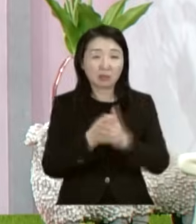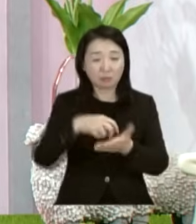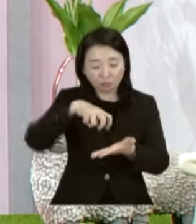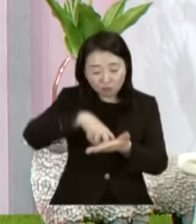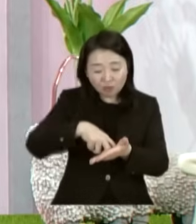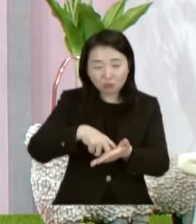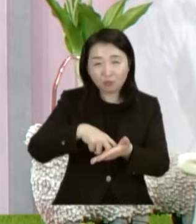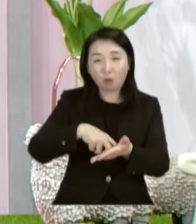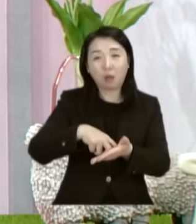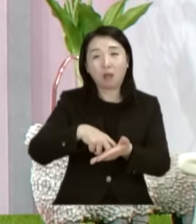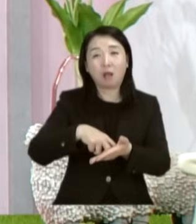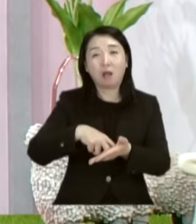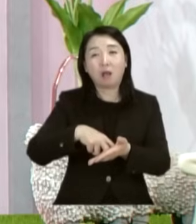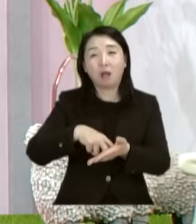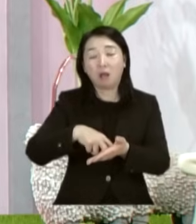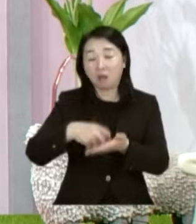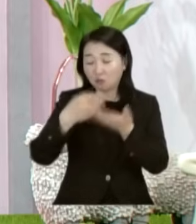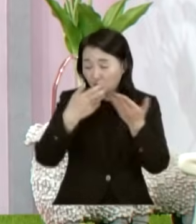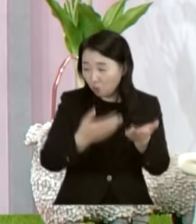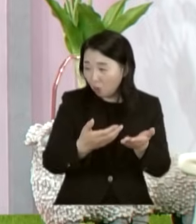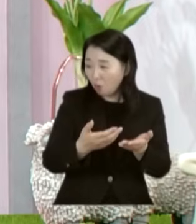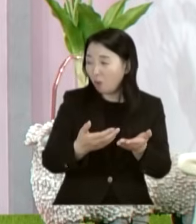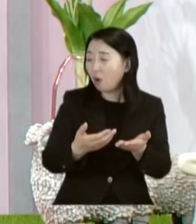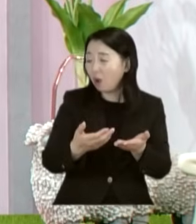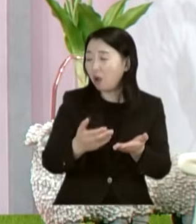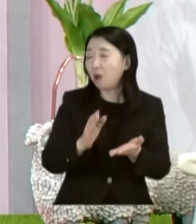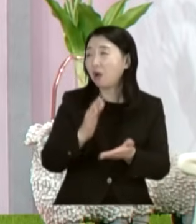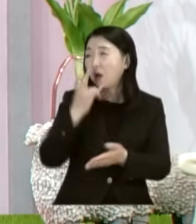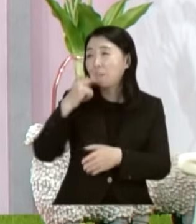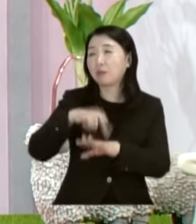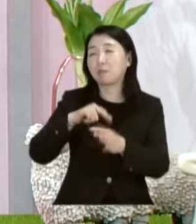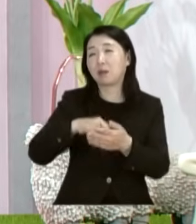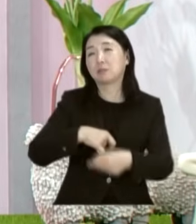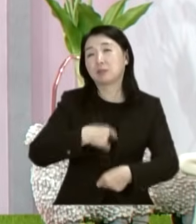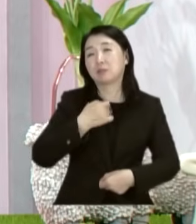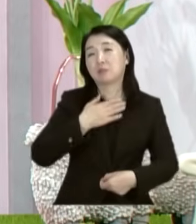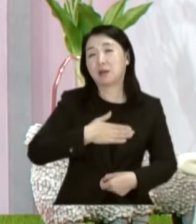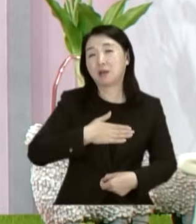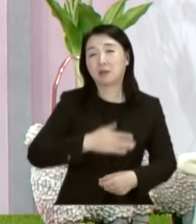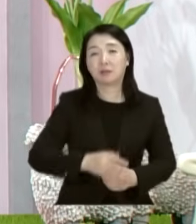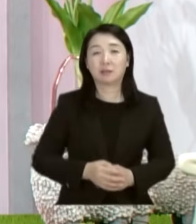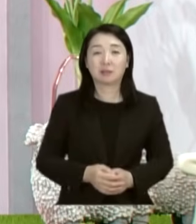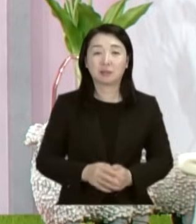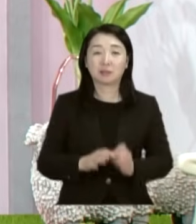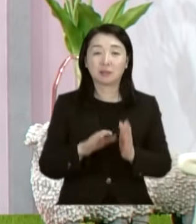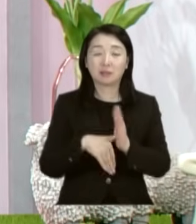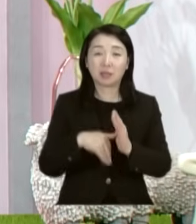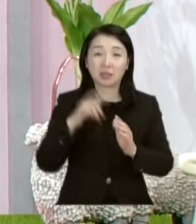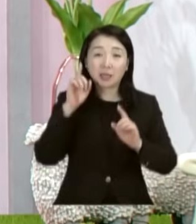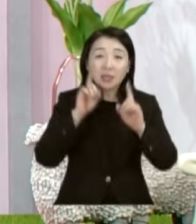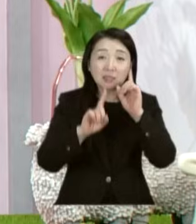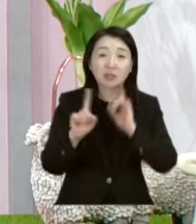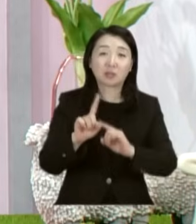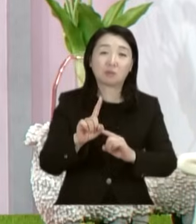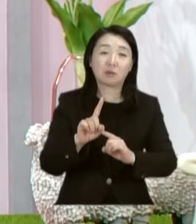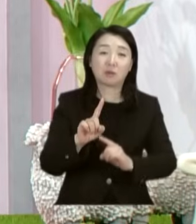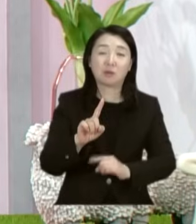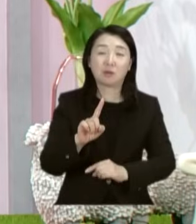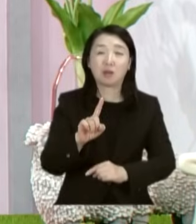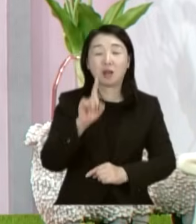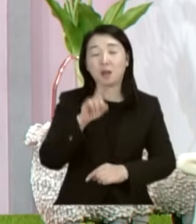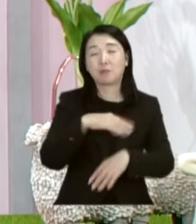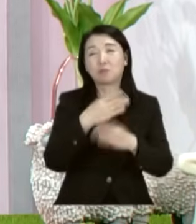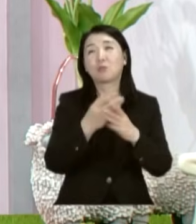어 그래서 저는 그게 느껴졌어요 아버지의 그 진심이 느껴져서 그때 제가 가졌던 상처들이 다 한 번에